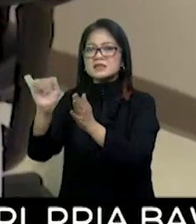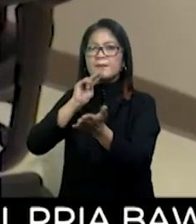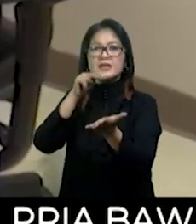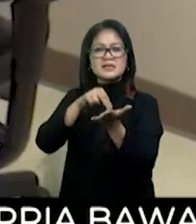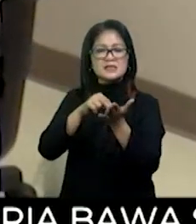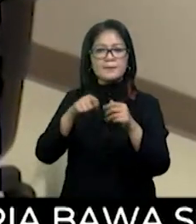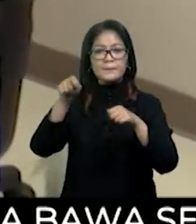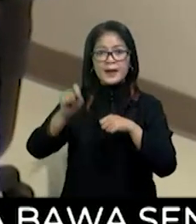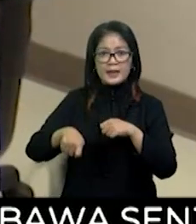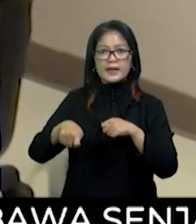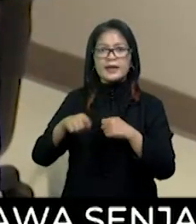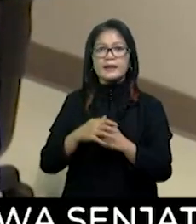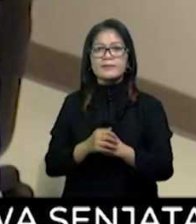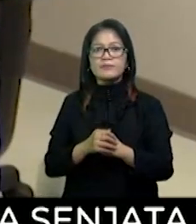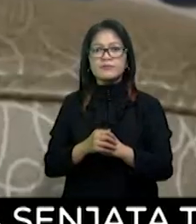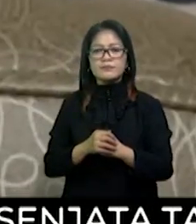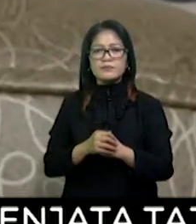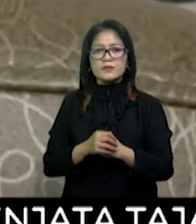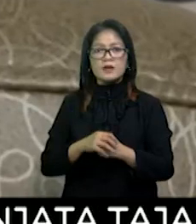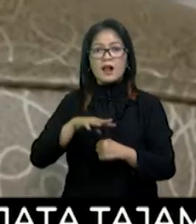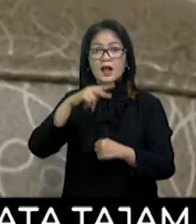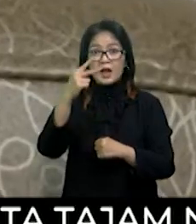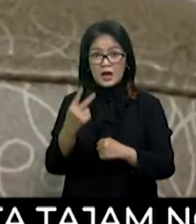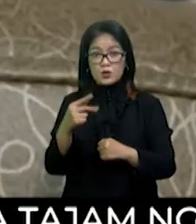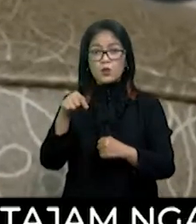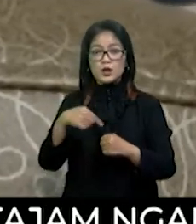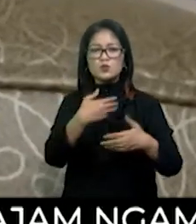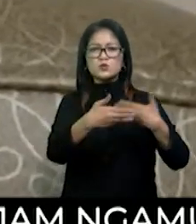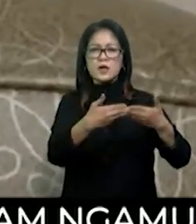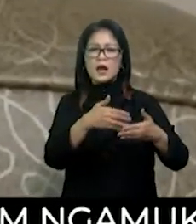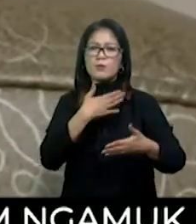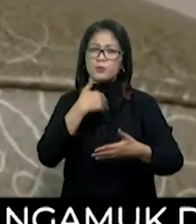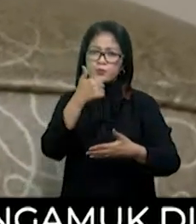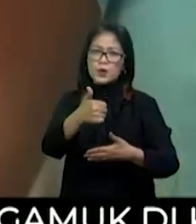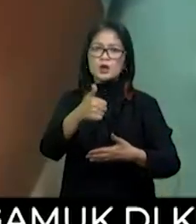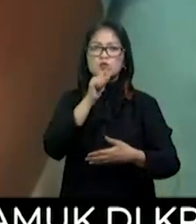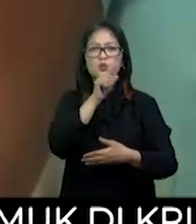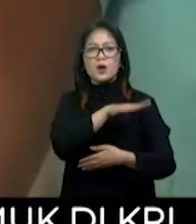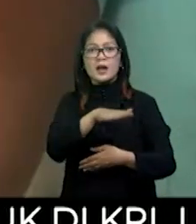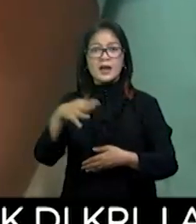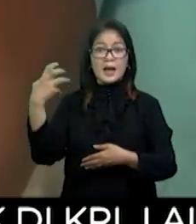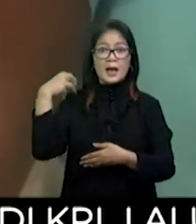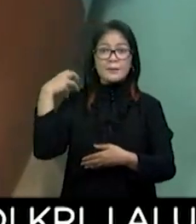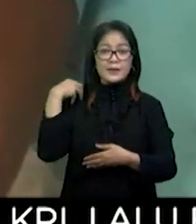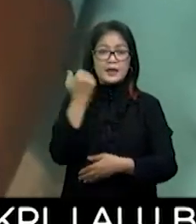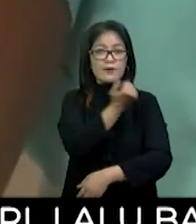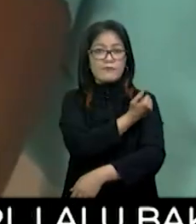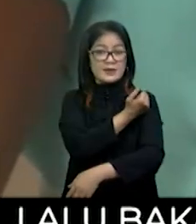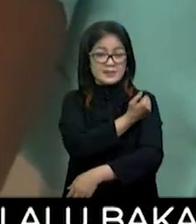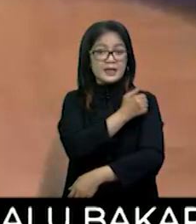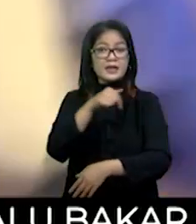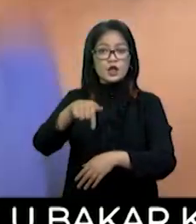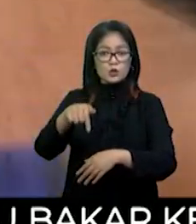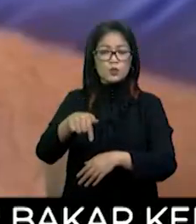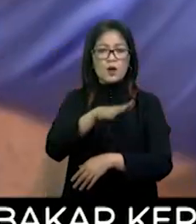Jika kedua langkah ini berjalan dengan baik, anak-anak di Amerika Serikat akan menerima vaksin pada akhir minggu ini. Meski anak